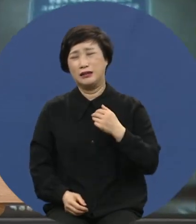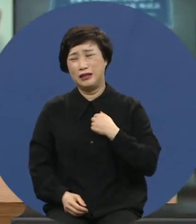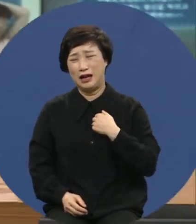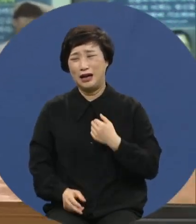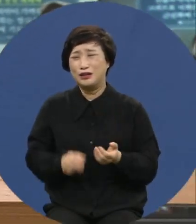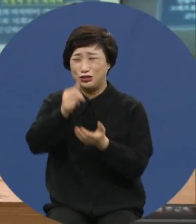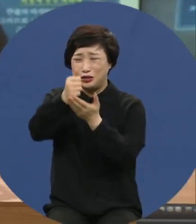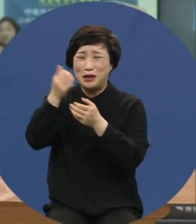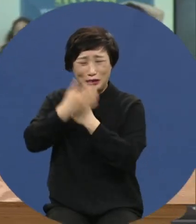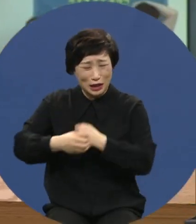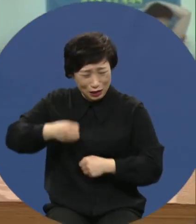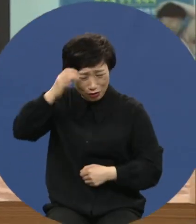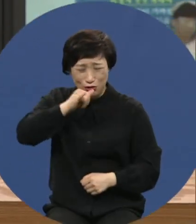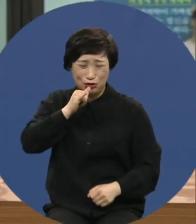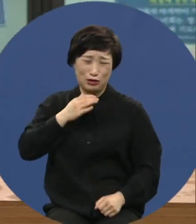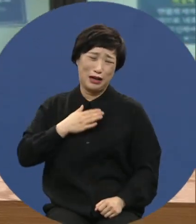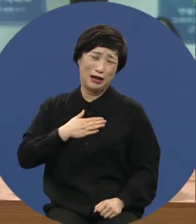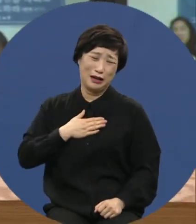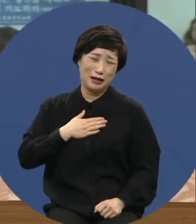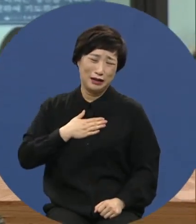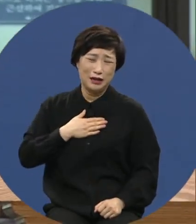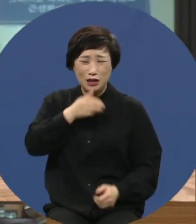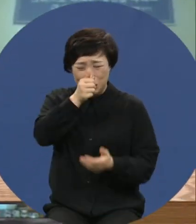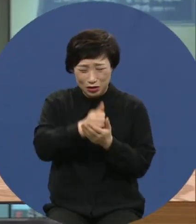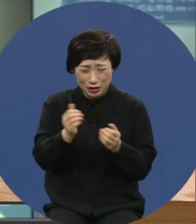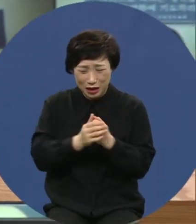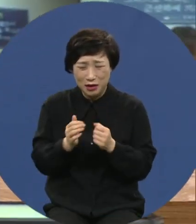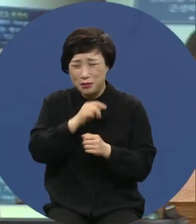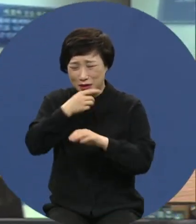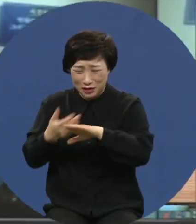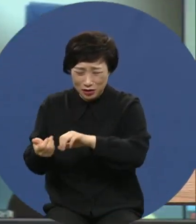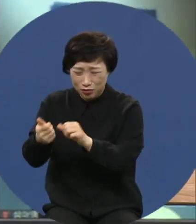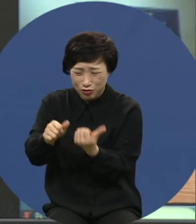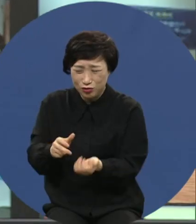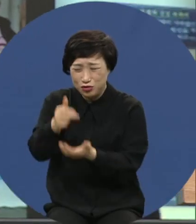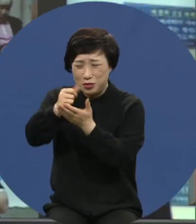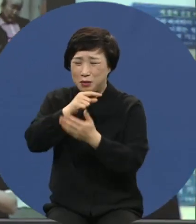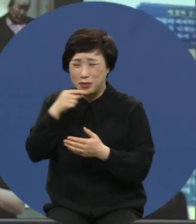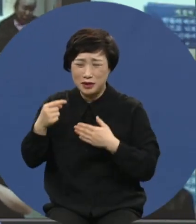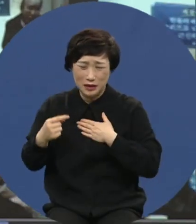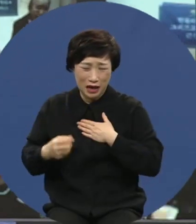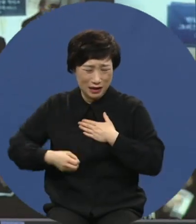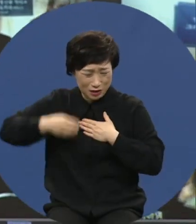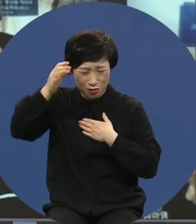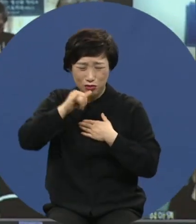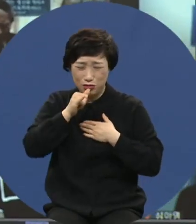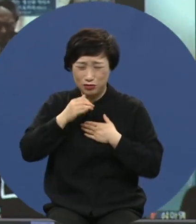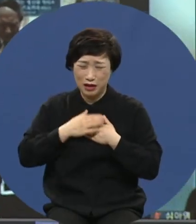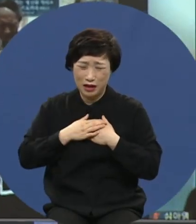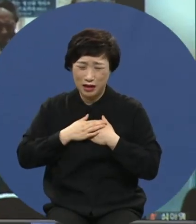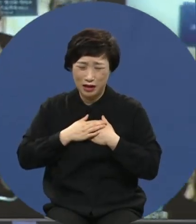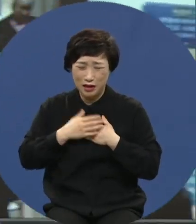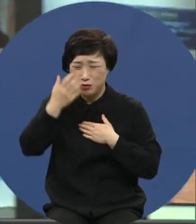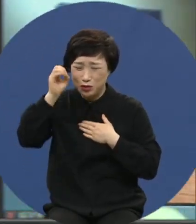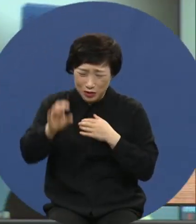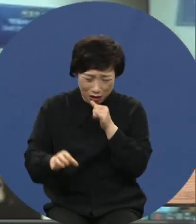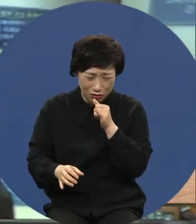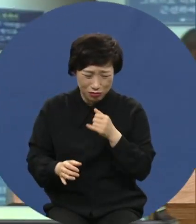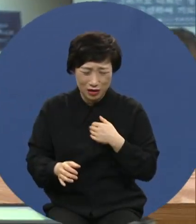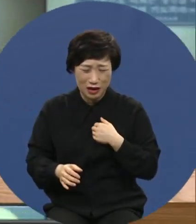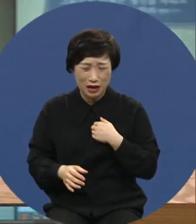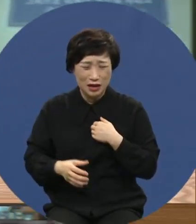주님의 은혜를 망각했구나, 내 죄 때문에 피 쏟으신 주님의 피를 망각했구나,